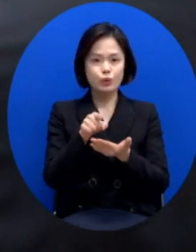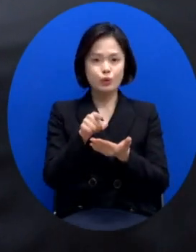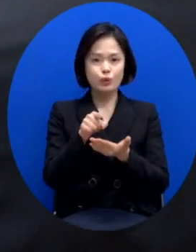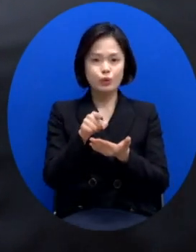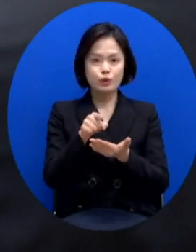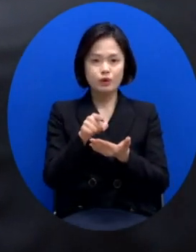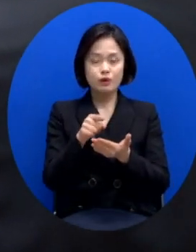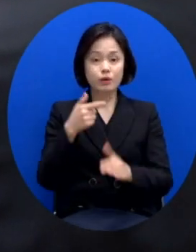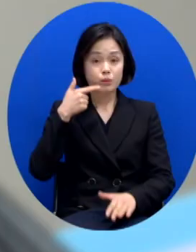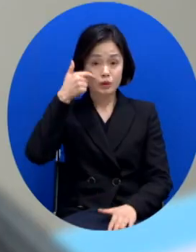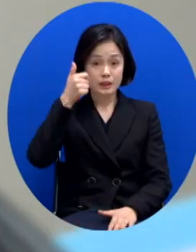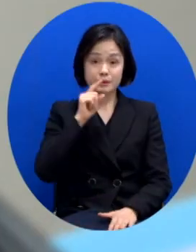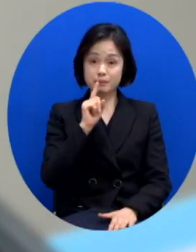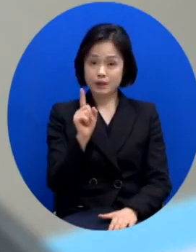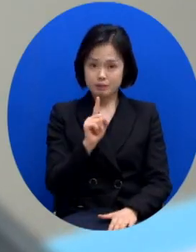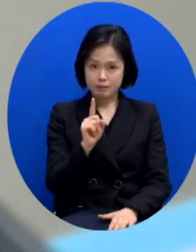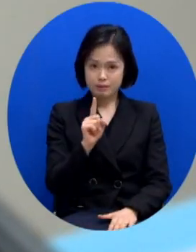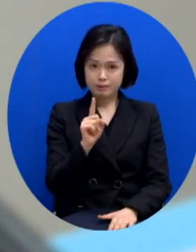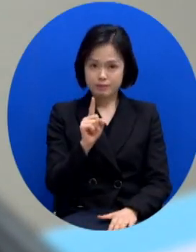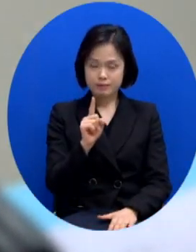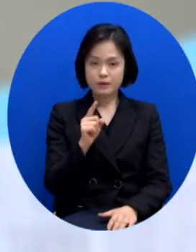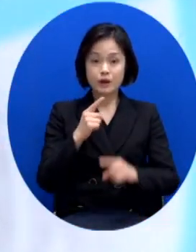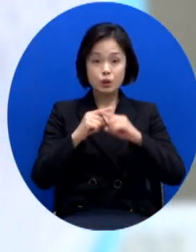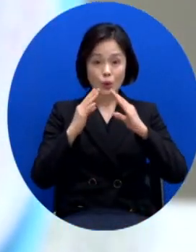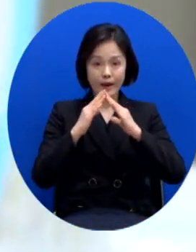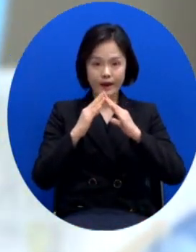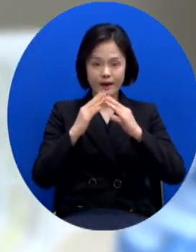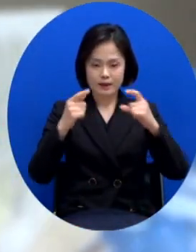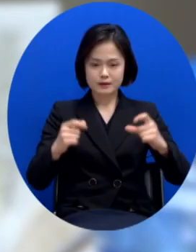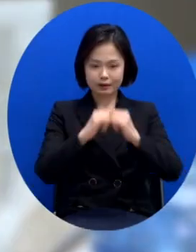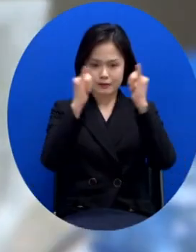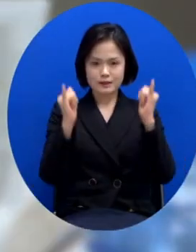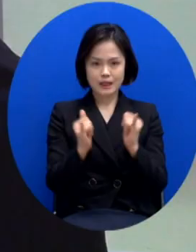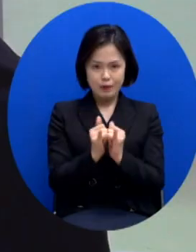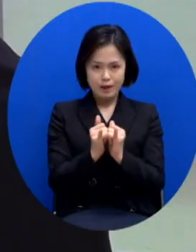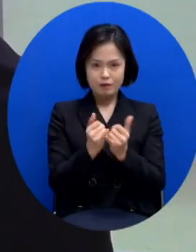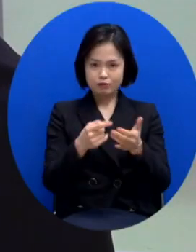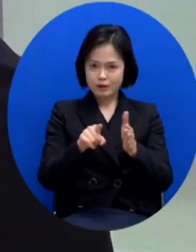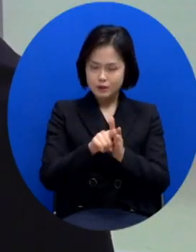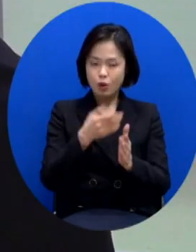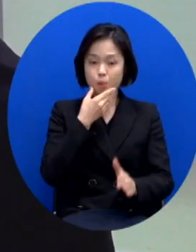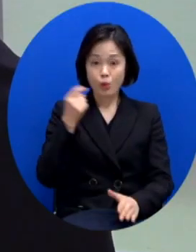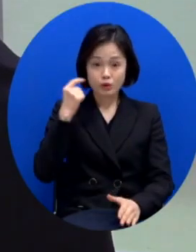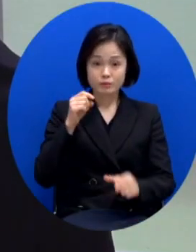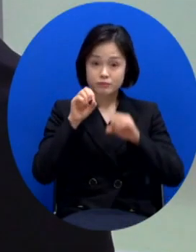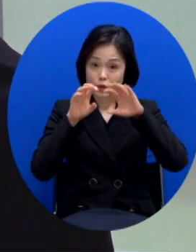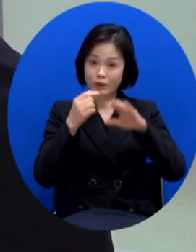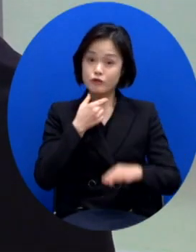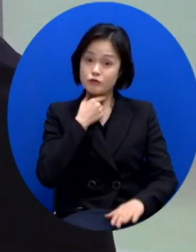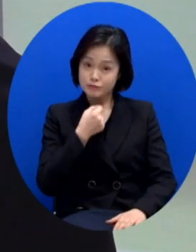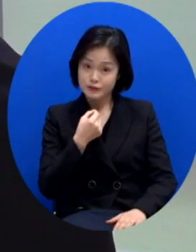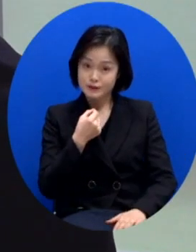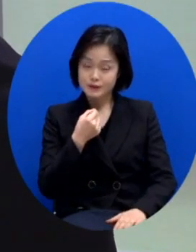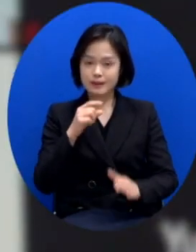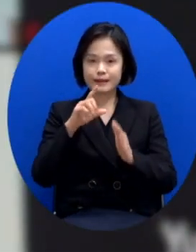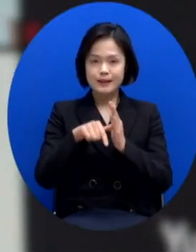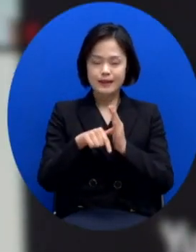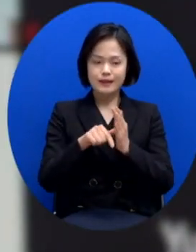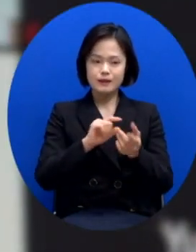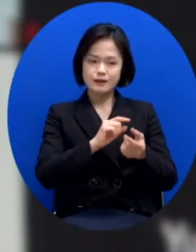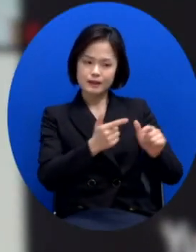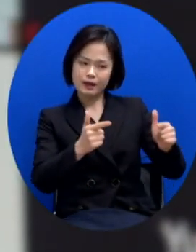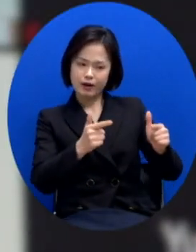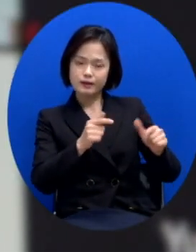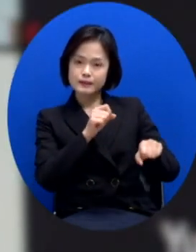목회 전문가들은 세상 속에서 교회가 지역사회를 품고 복음을 전하기 위해선 다양성이 이질성을 수용하는